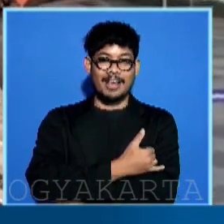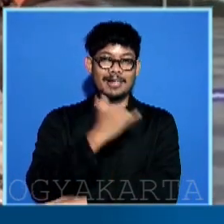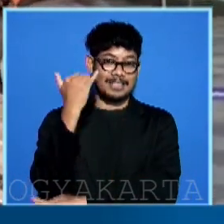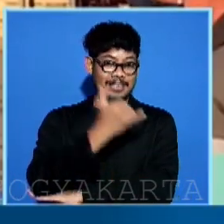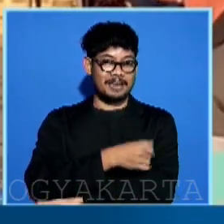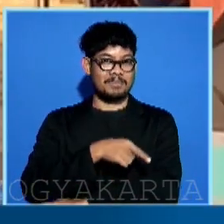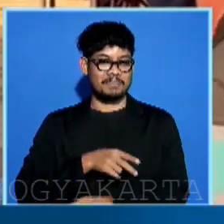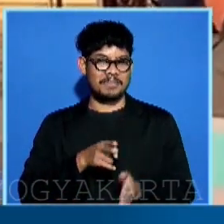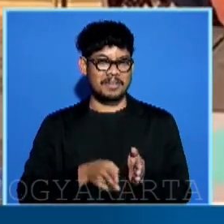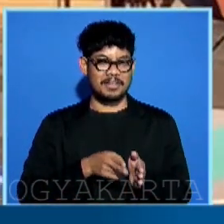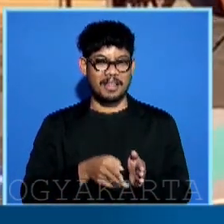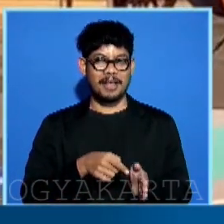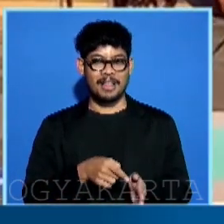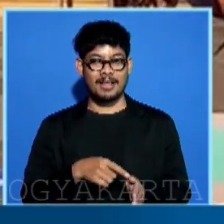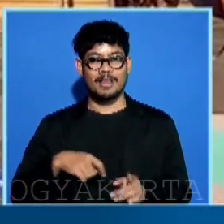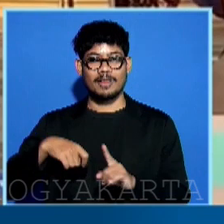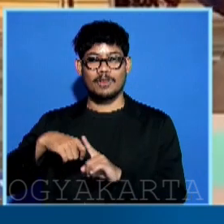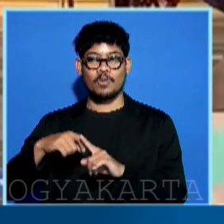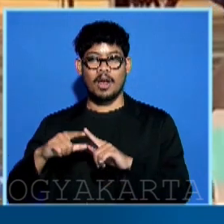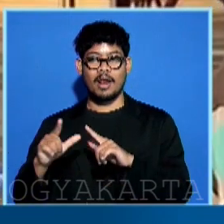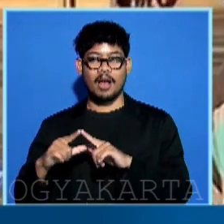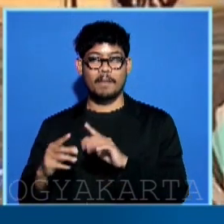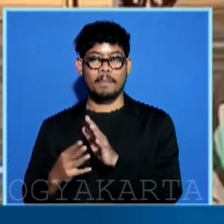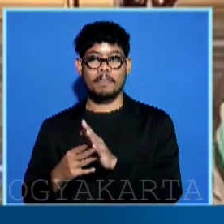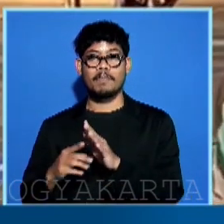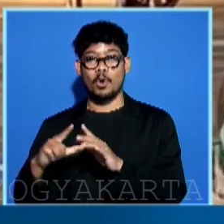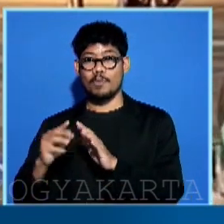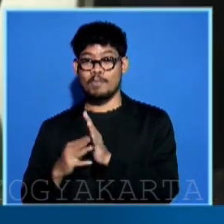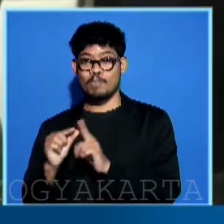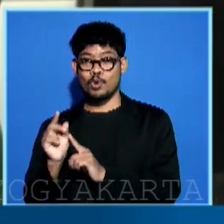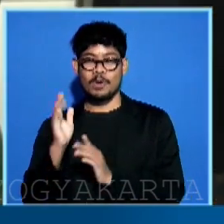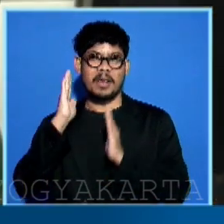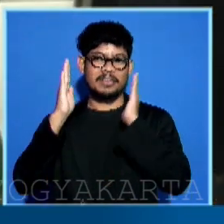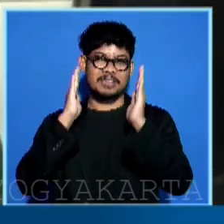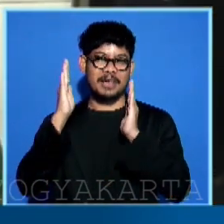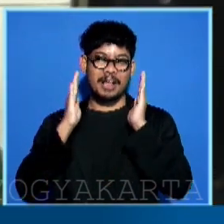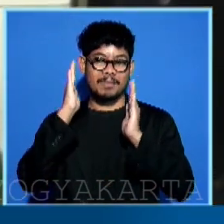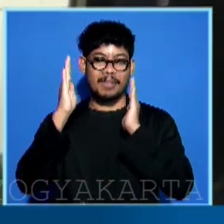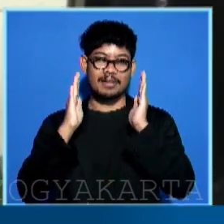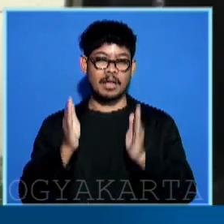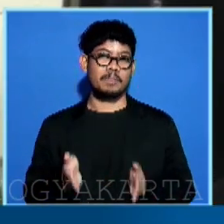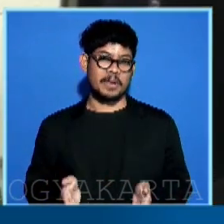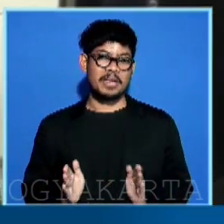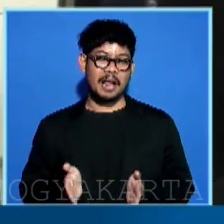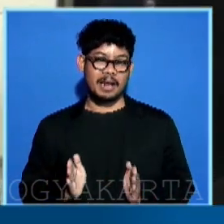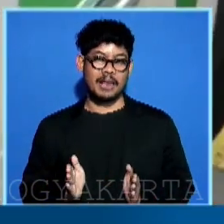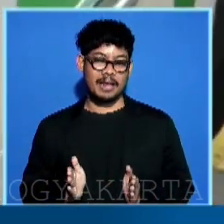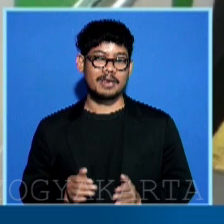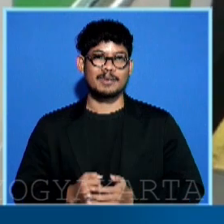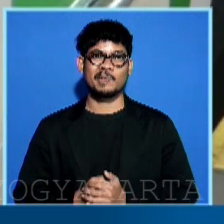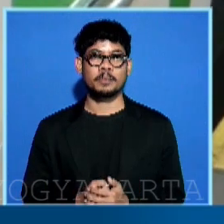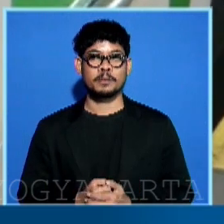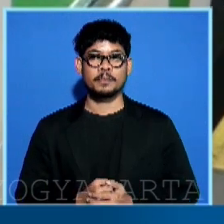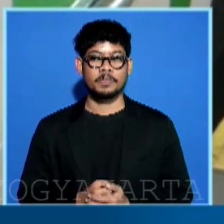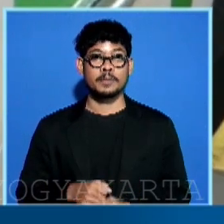Bandara Kuala Namu di Medan Sumatera Utara di bandara internasional Yogyakarta kereta api Indonesia bandara menambah jam operasional